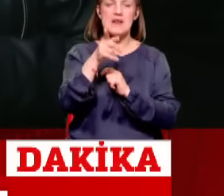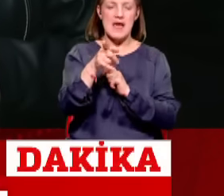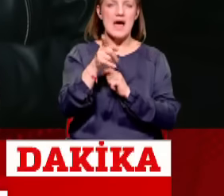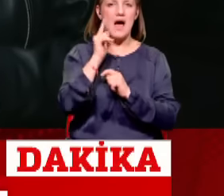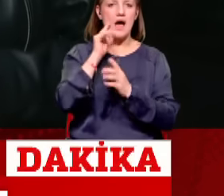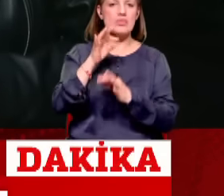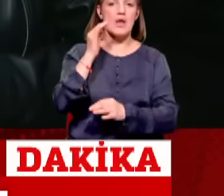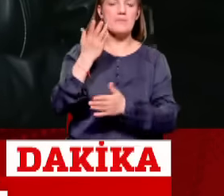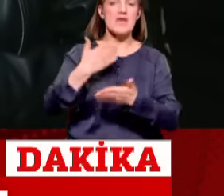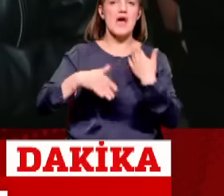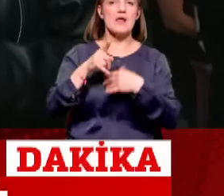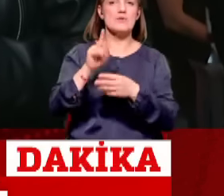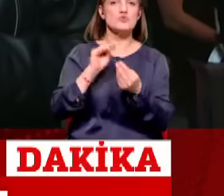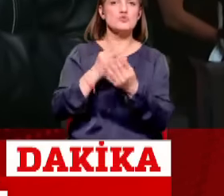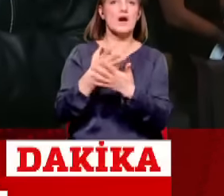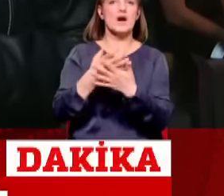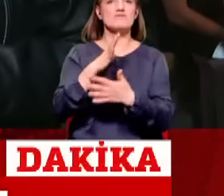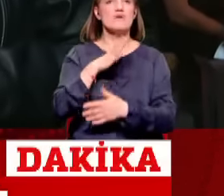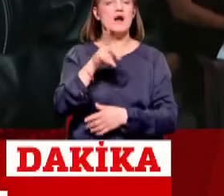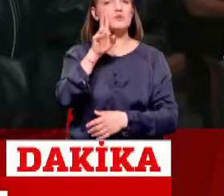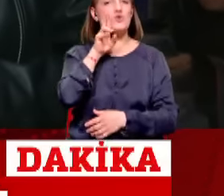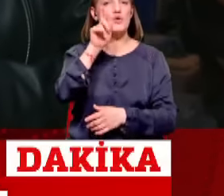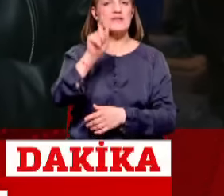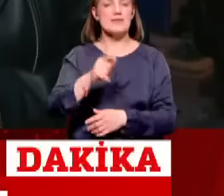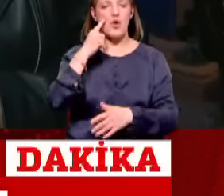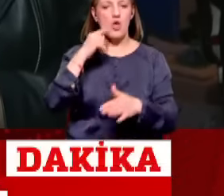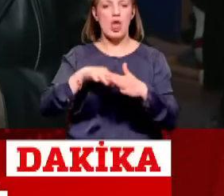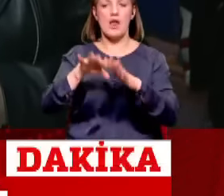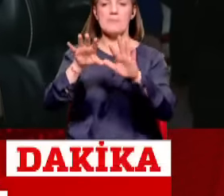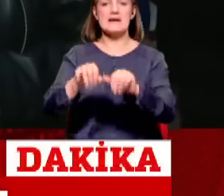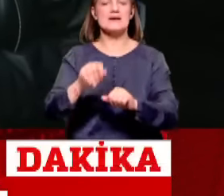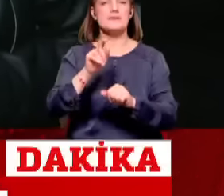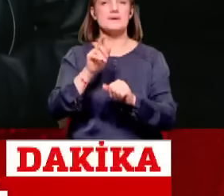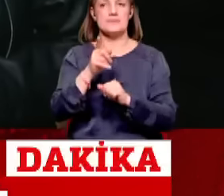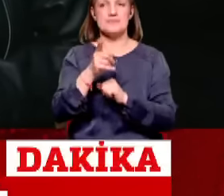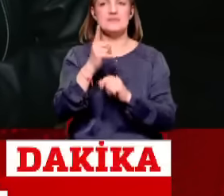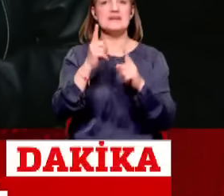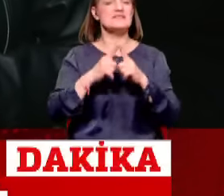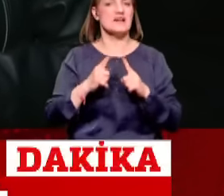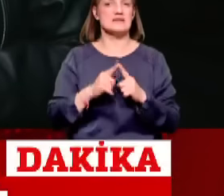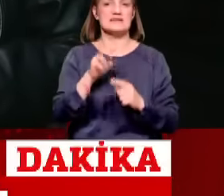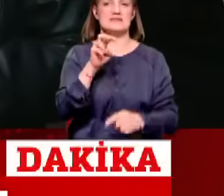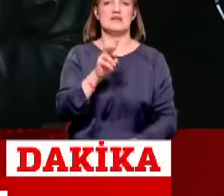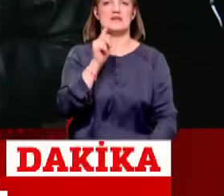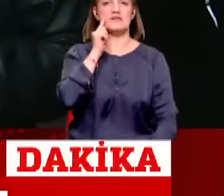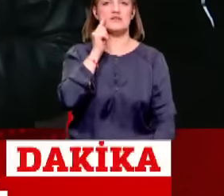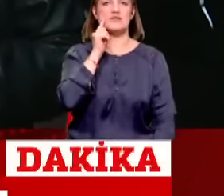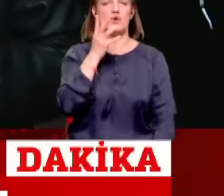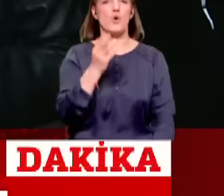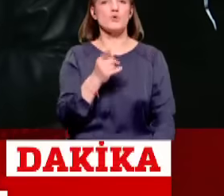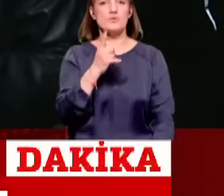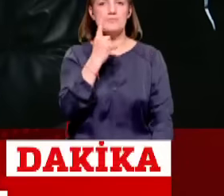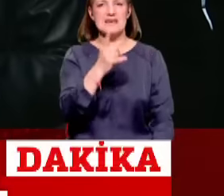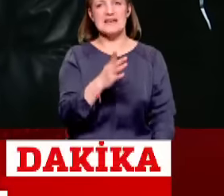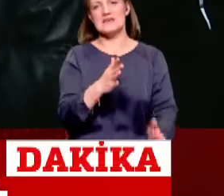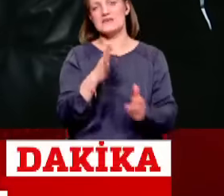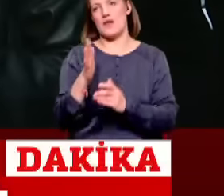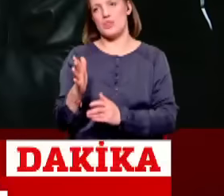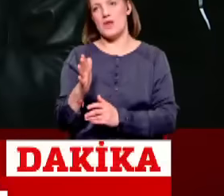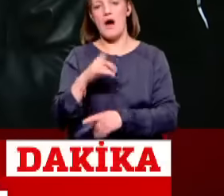mevcut. Böylece son yapılan gözaltılarla birlikte yapılan gözaltı sayısı 8'e yükseldi ve bir yandan